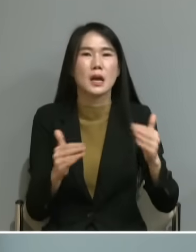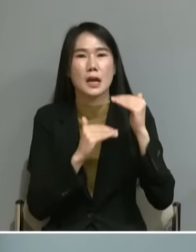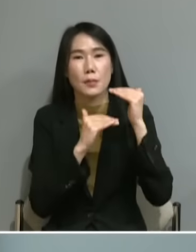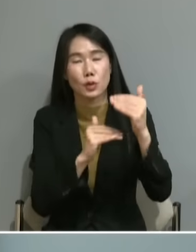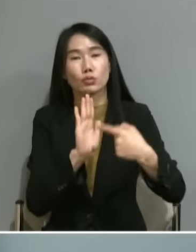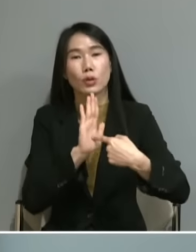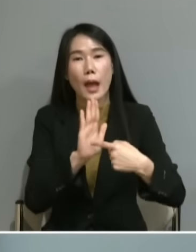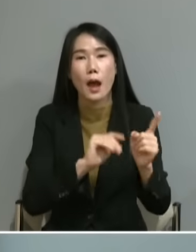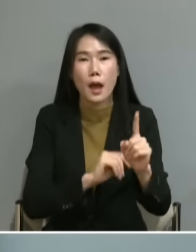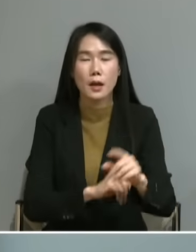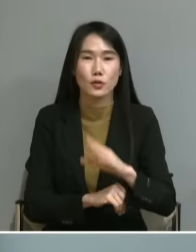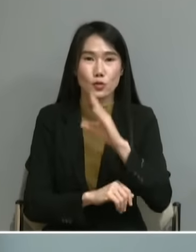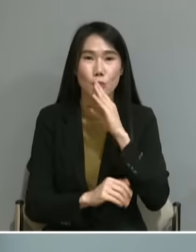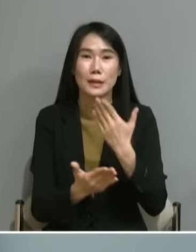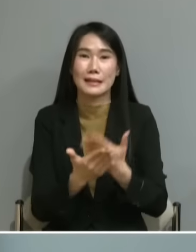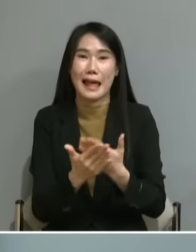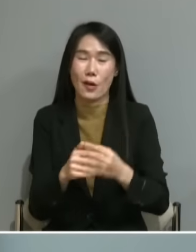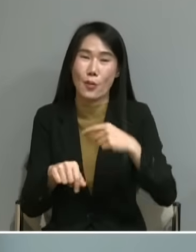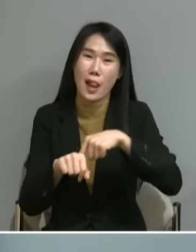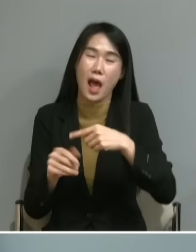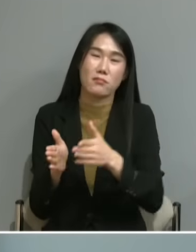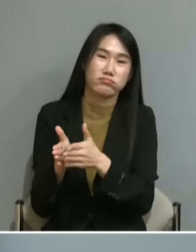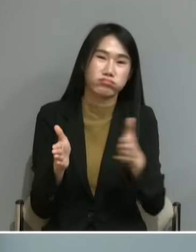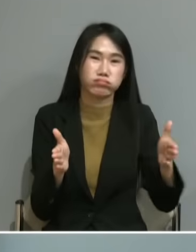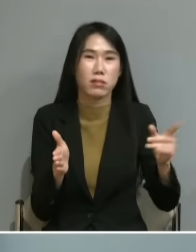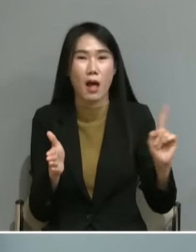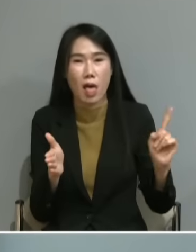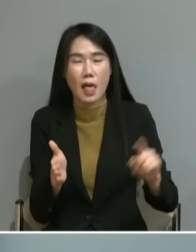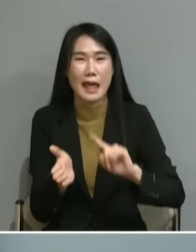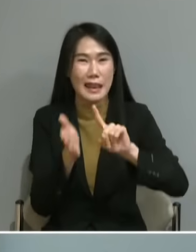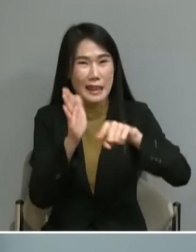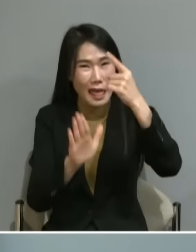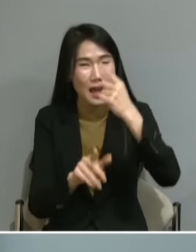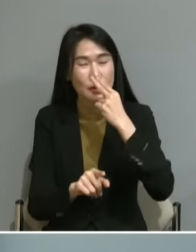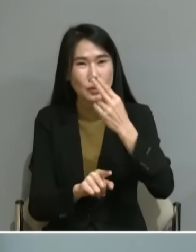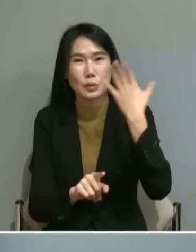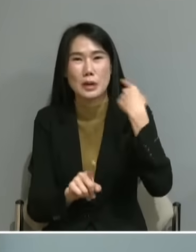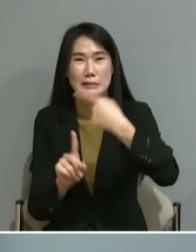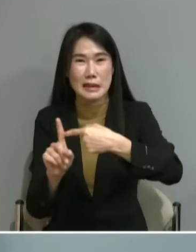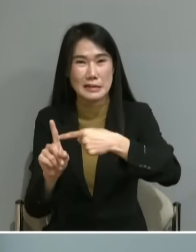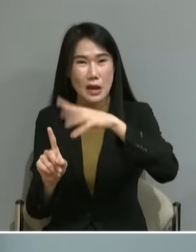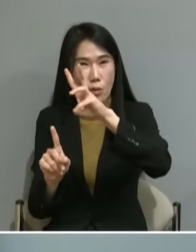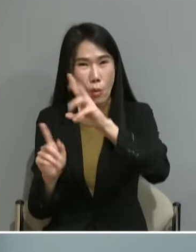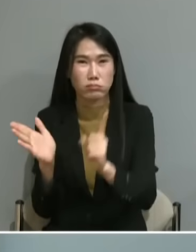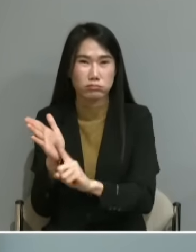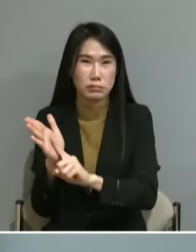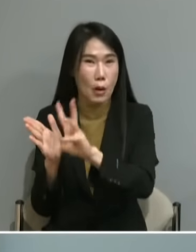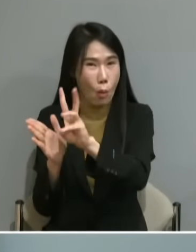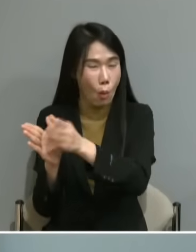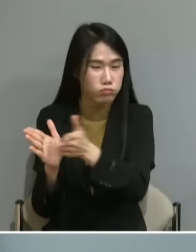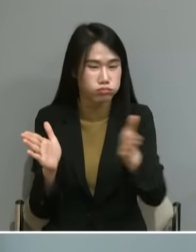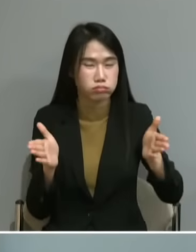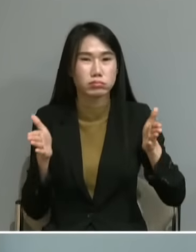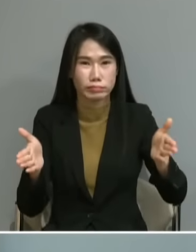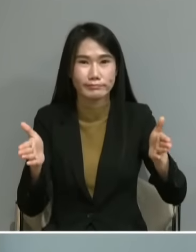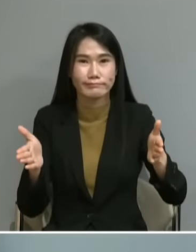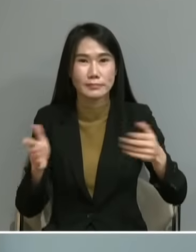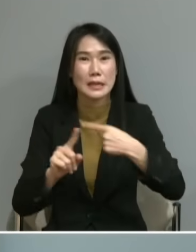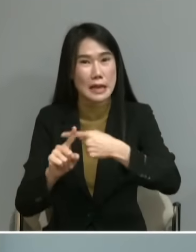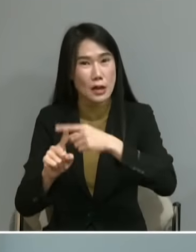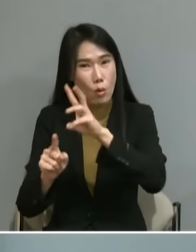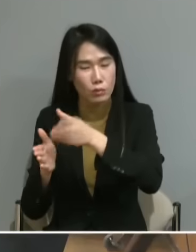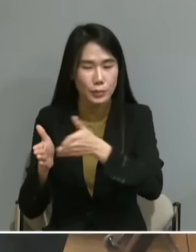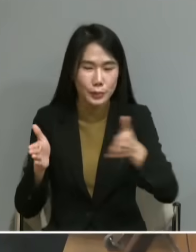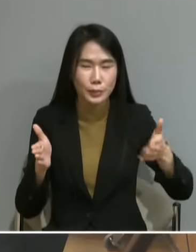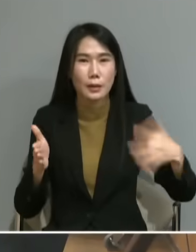เช่นในเบื้องต้นคือกรอบระยะเวลาการใช้ครั้งแรกภายใน6 เดือนนะครับ2ก็คือในเรื่องของขอบเขต